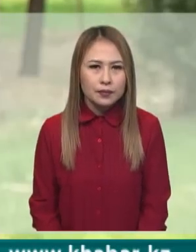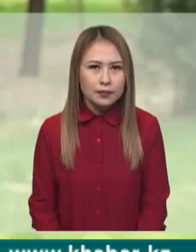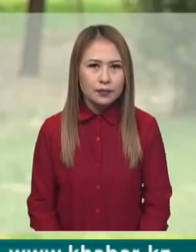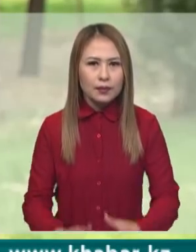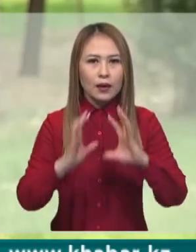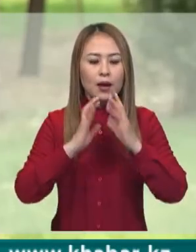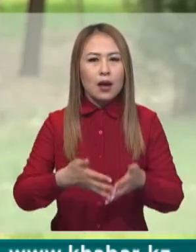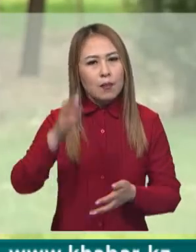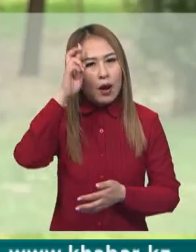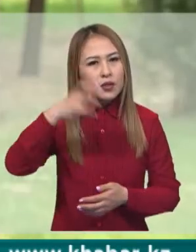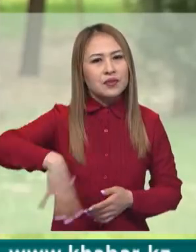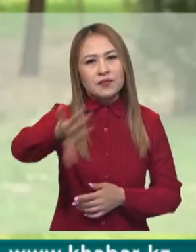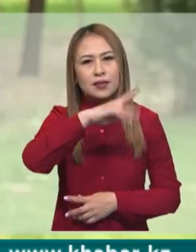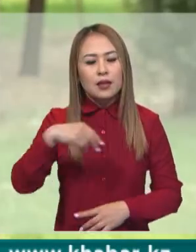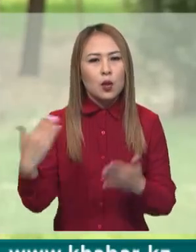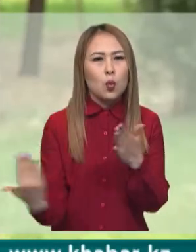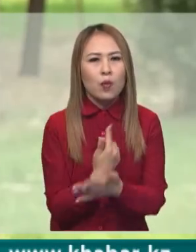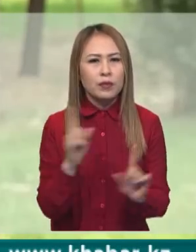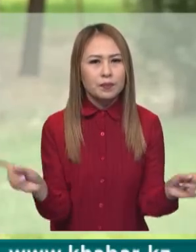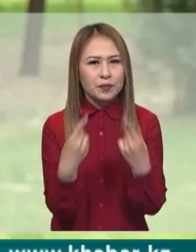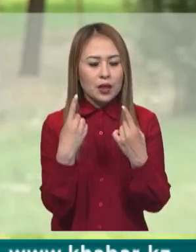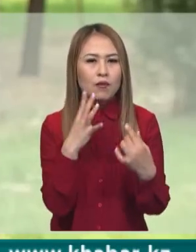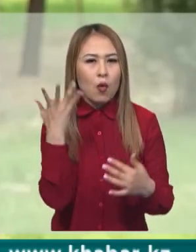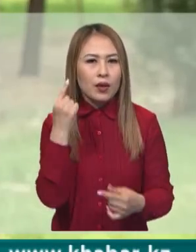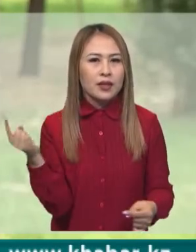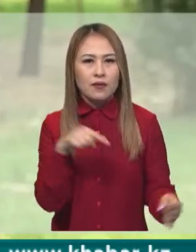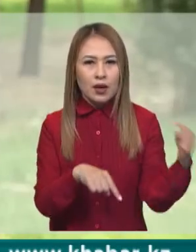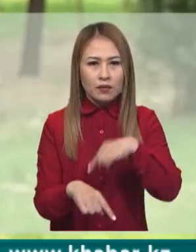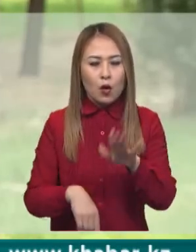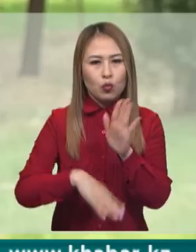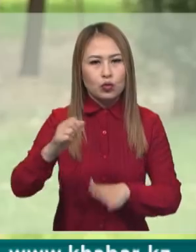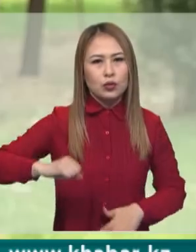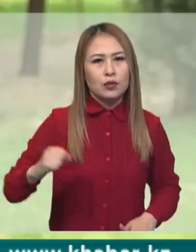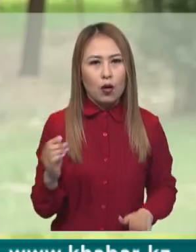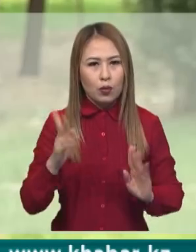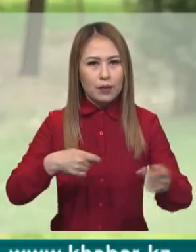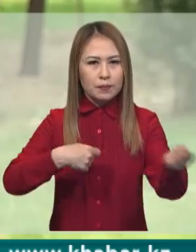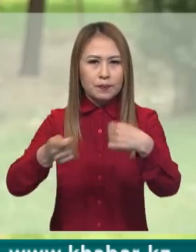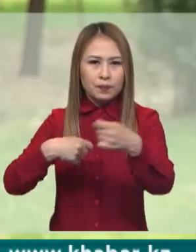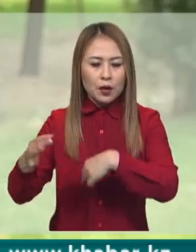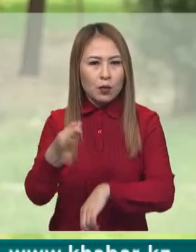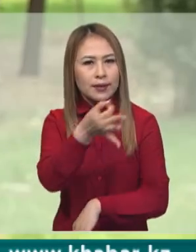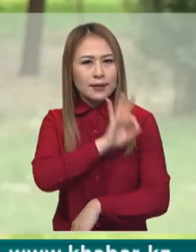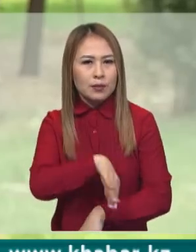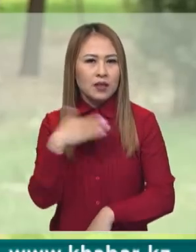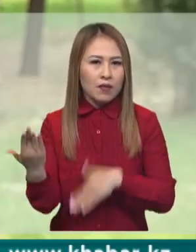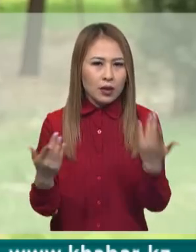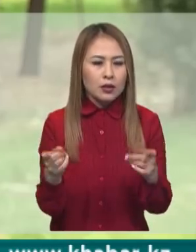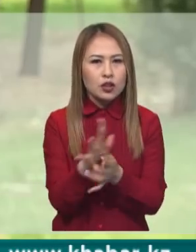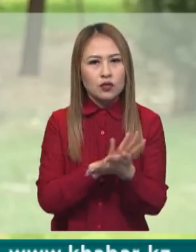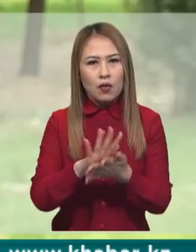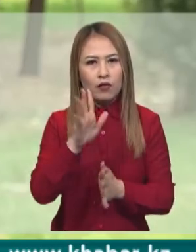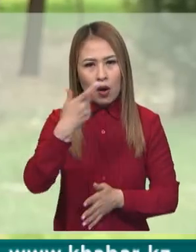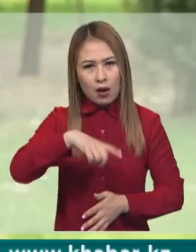Әлем елдеріндегі инфрақұрылым желілерін бір-біріне қоссақ әріптестік арта түседі. Бұл кез келген тарапқа тиімді болады. Біз ешқашан